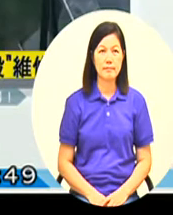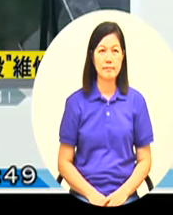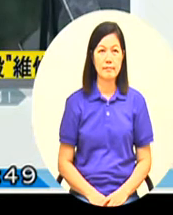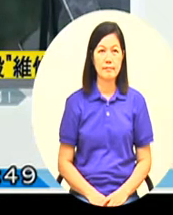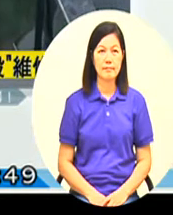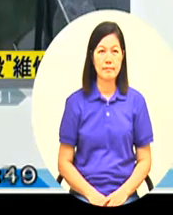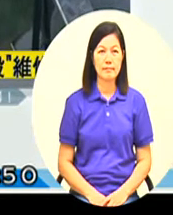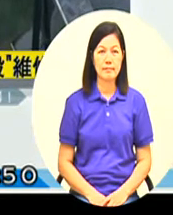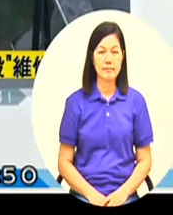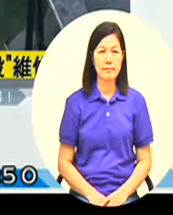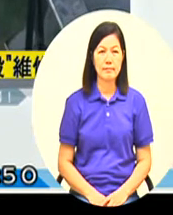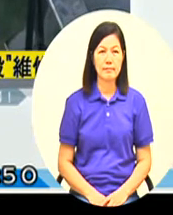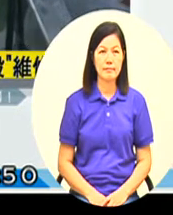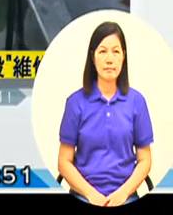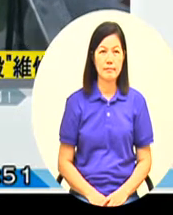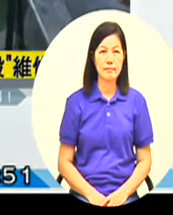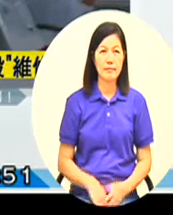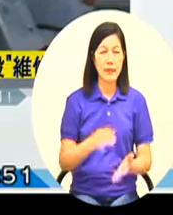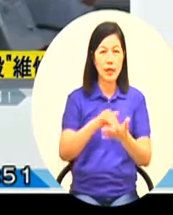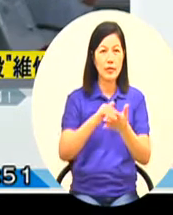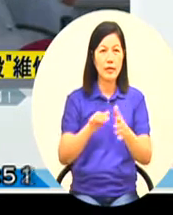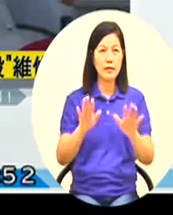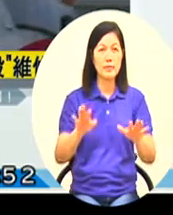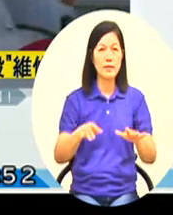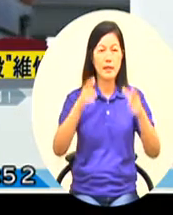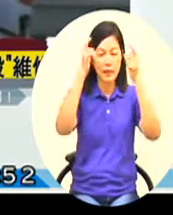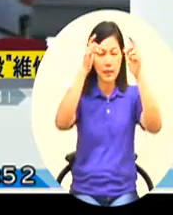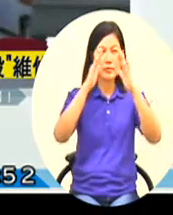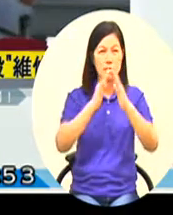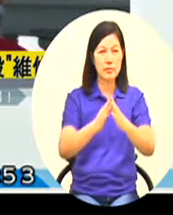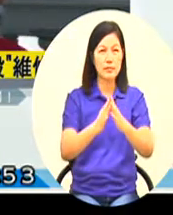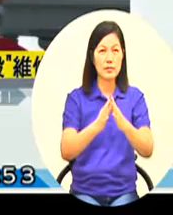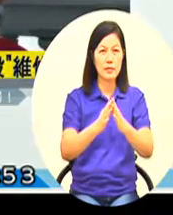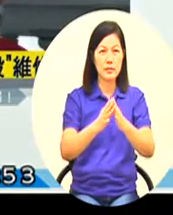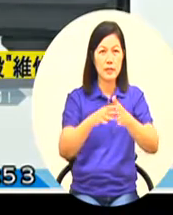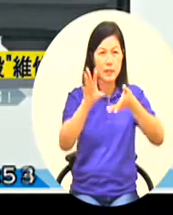陈情调不到画面，算一算，目前高雄市共有